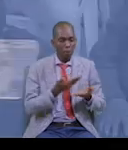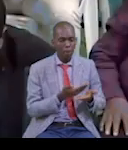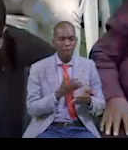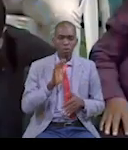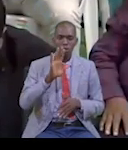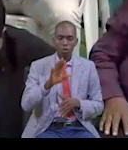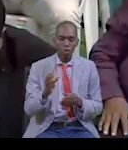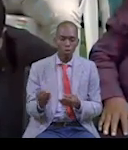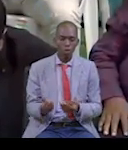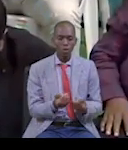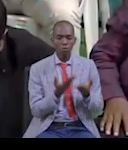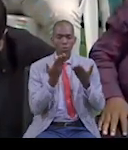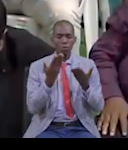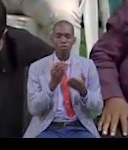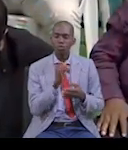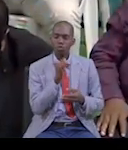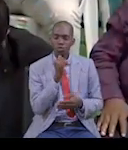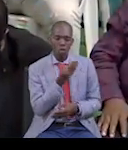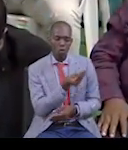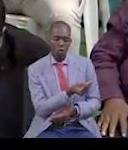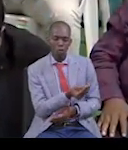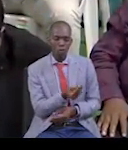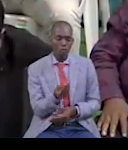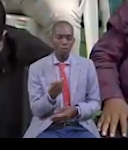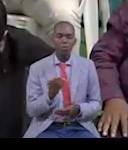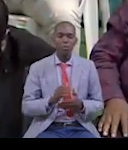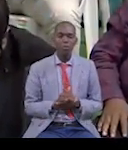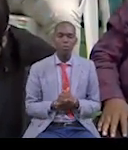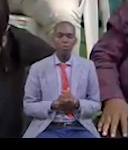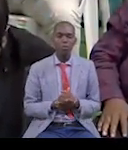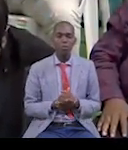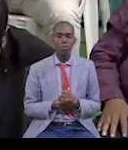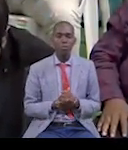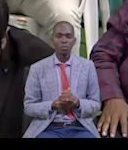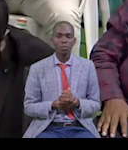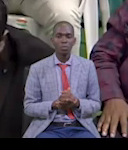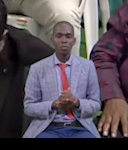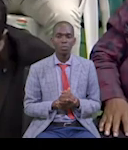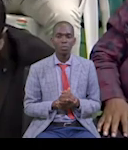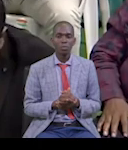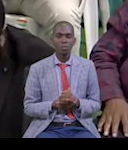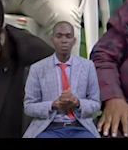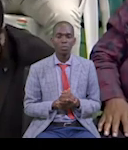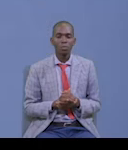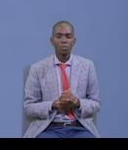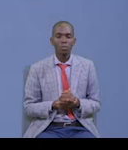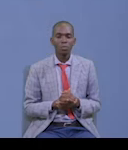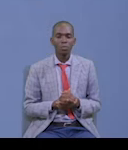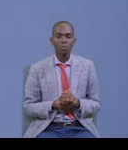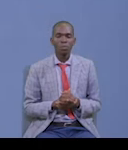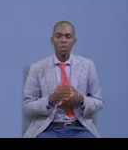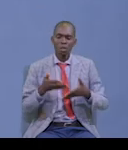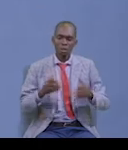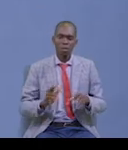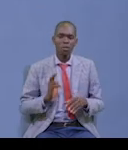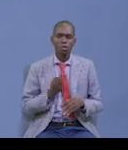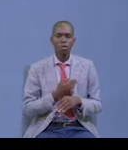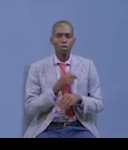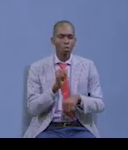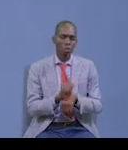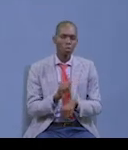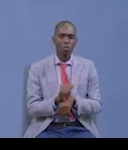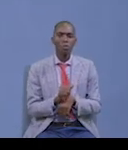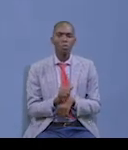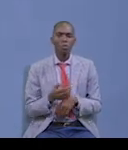a few. ఆయన అంటున్నారు మీ యొక్క అర్పణను తీసుకురండి బలి అర్పణ తీసుకురండి పొలాన్ని కాదు. Let's work. మనం పనిచేద్దాం.